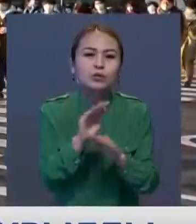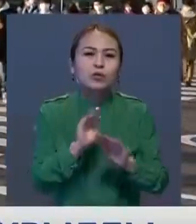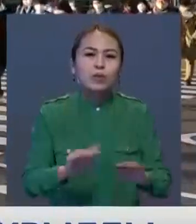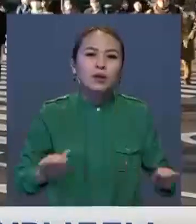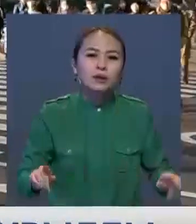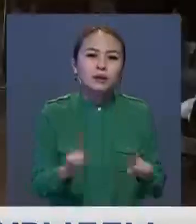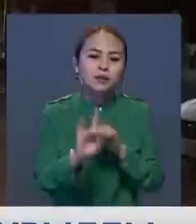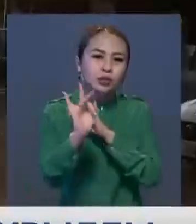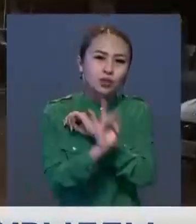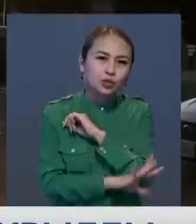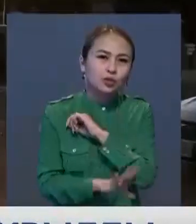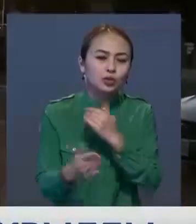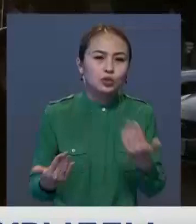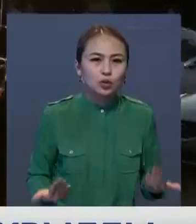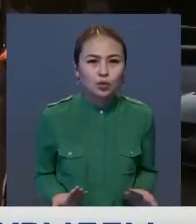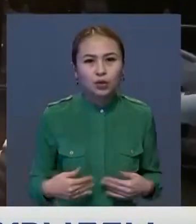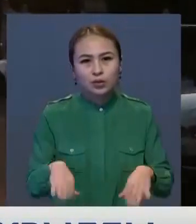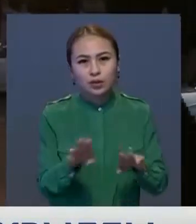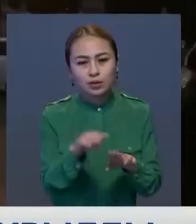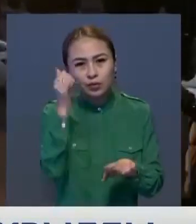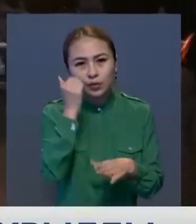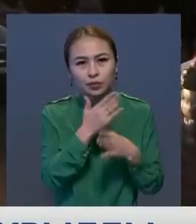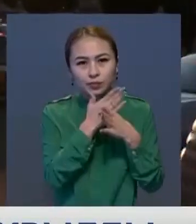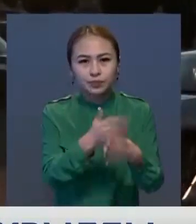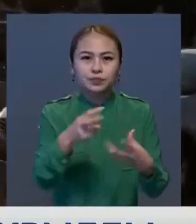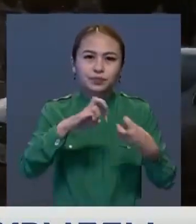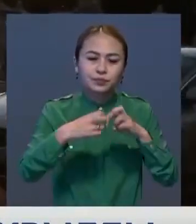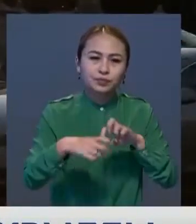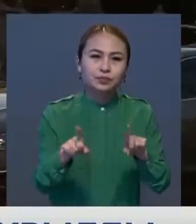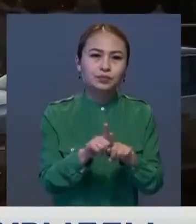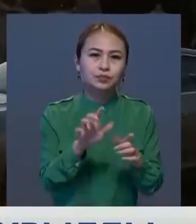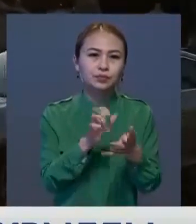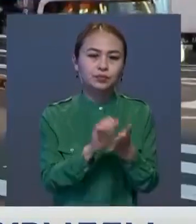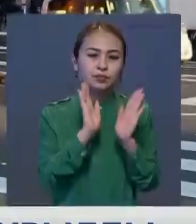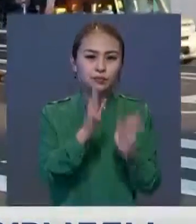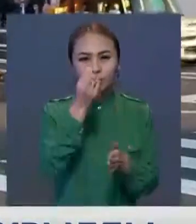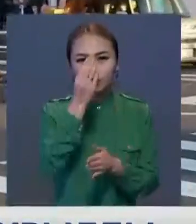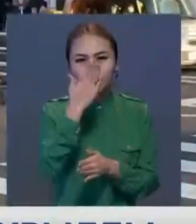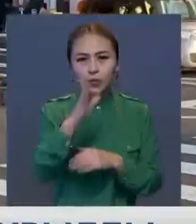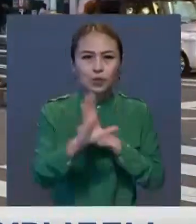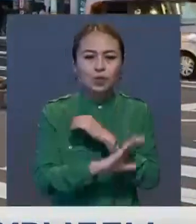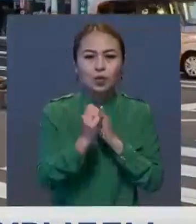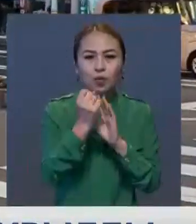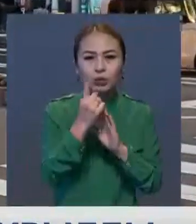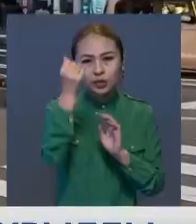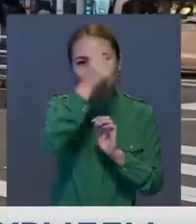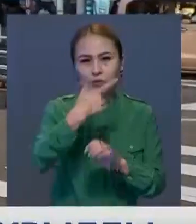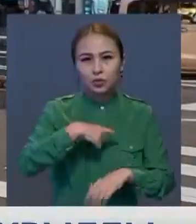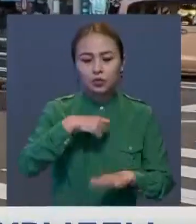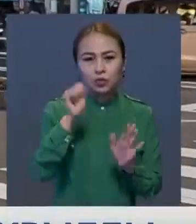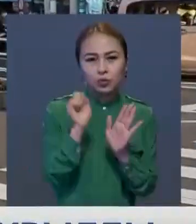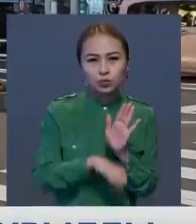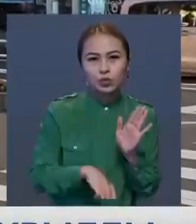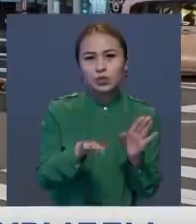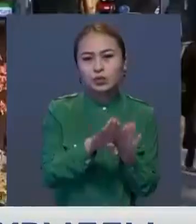Ол сондай-ақ балалардың кедейшілікке ұшырау, қарттарға көмек мәселесімен де айналысатын болады. Айта кетейік, Жапонияда соңғы 11 жылда өзіне